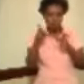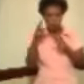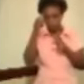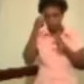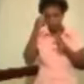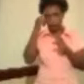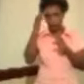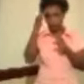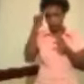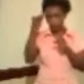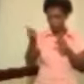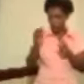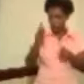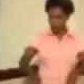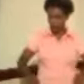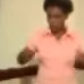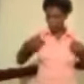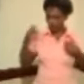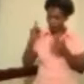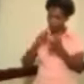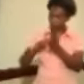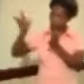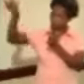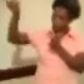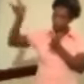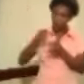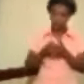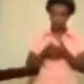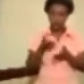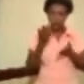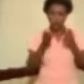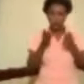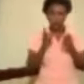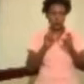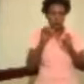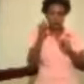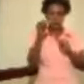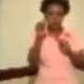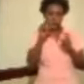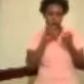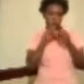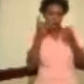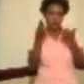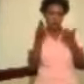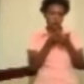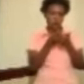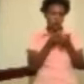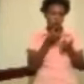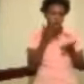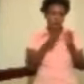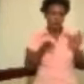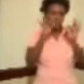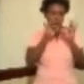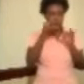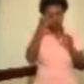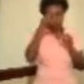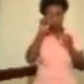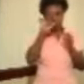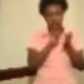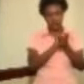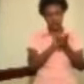qui vivent à l'étranger. Moi, pensez que, donc, comme dit lui, décentralisation et